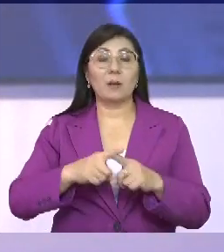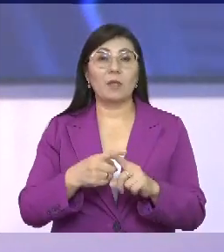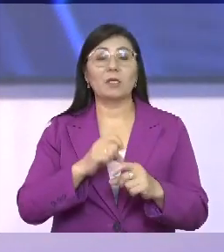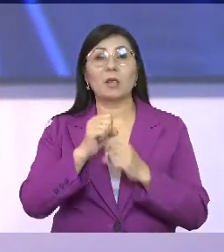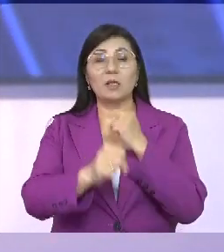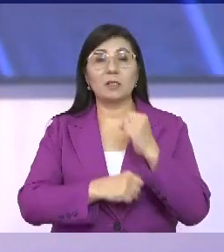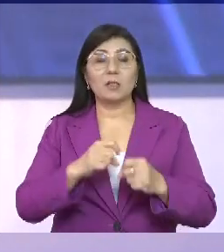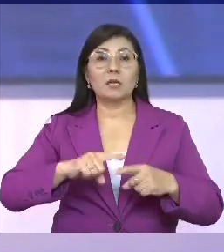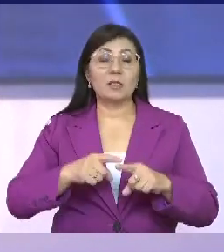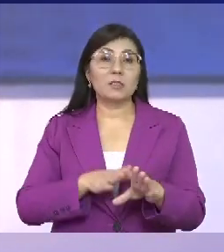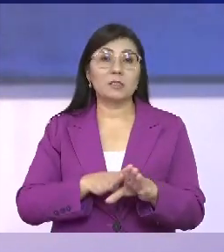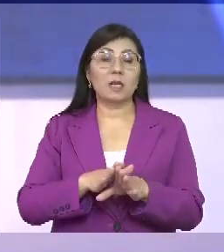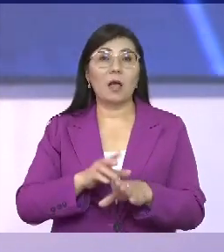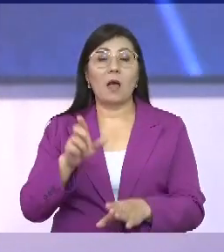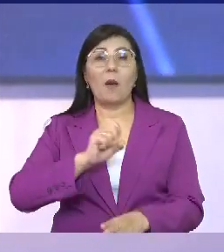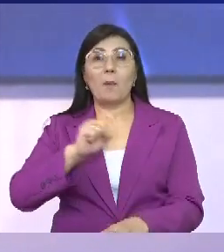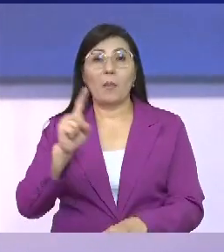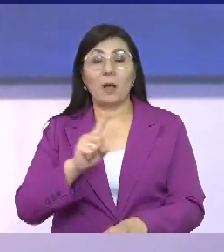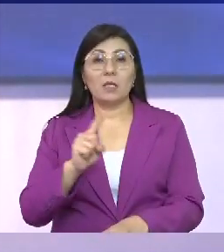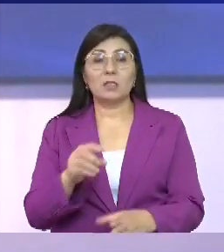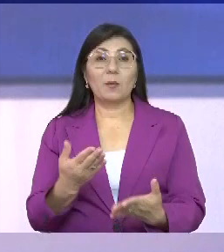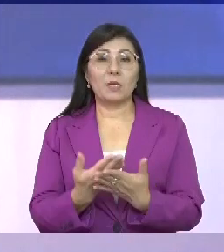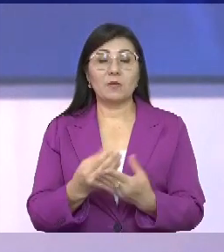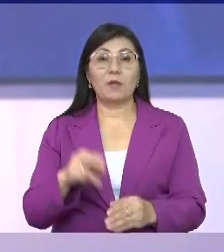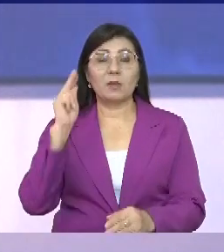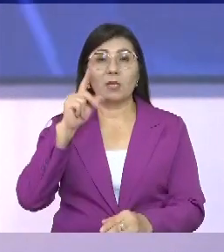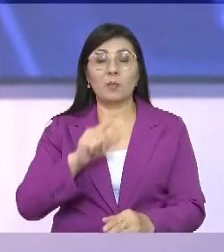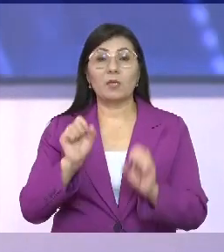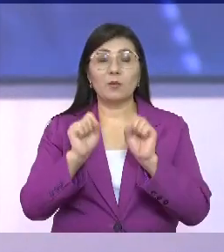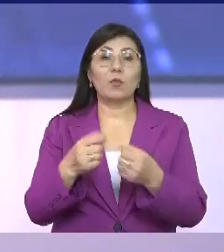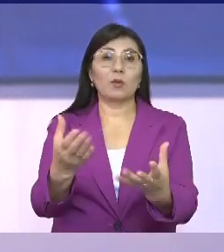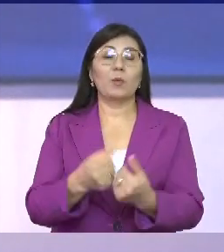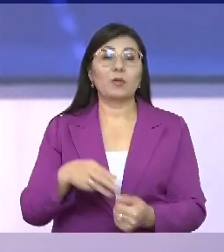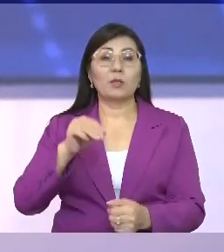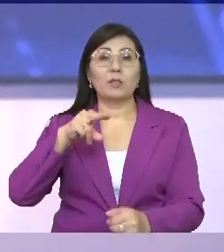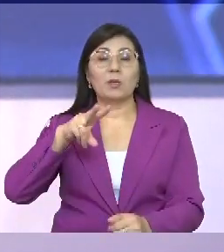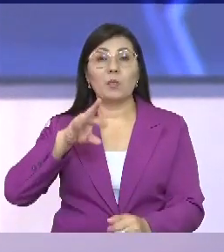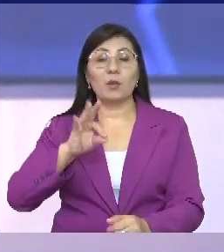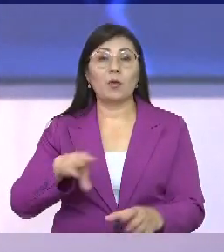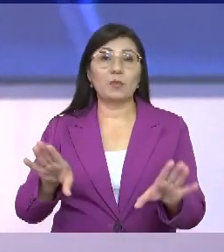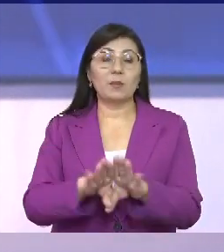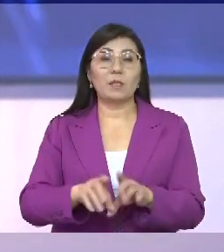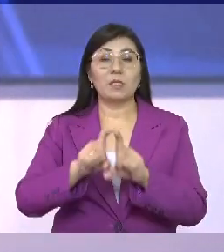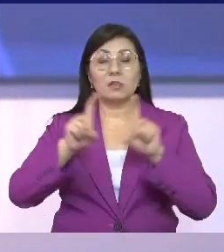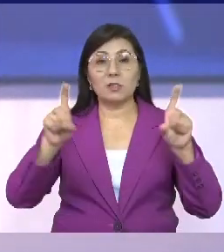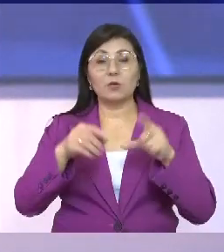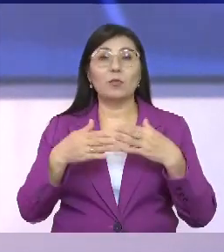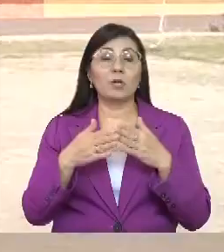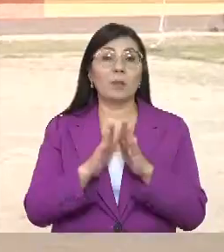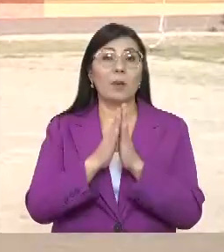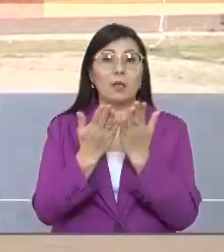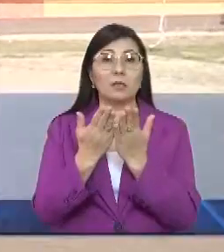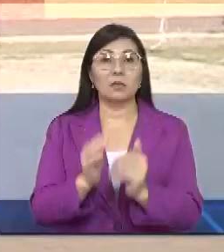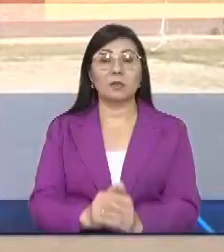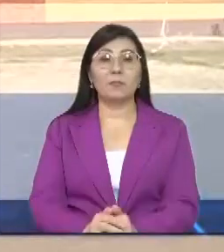проведенной в рамках республиканского проекта жасмаман Кроме того учащиеся могут получить диплом сузу одновременно со школьным аттестатом